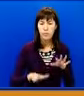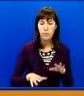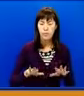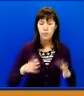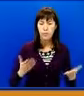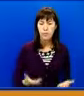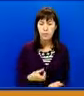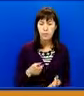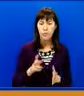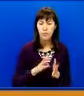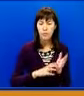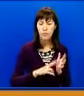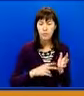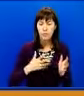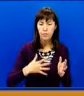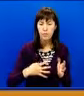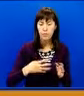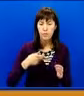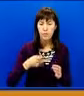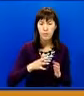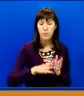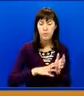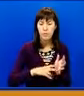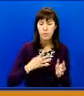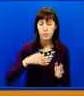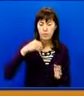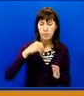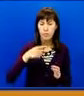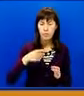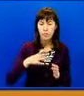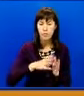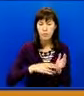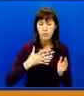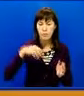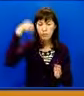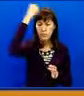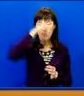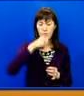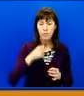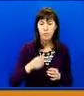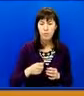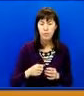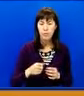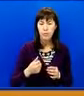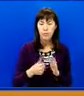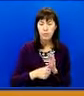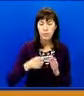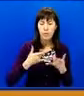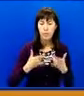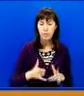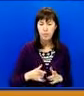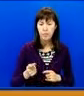местных жителей 1993, 1994, 1995 и 1996 годов